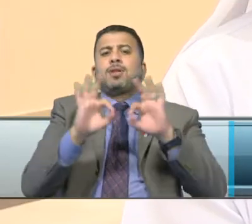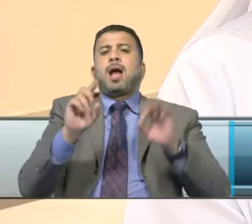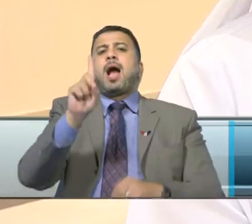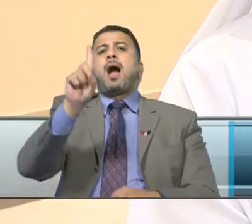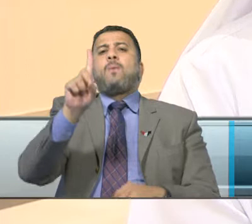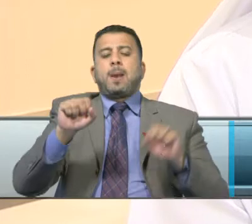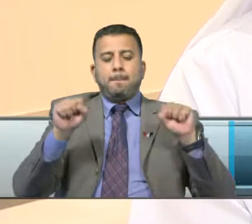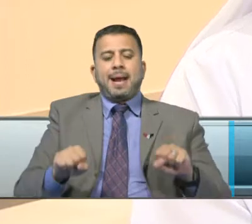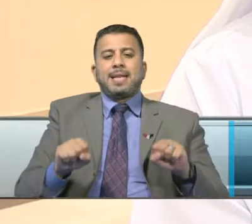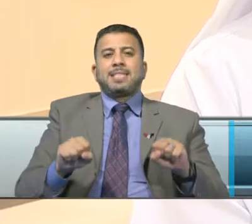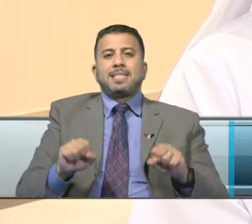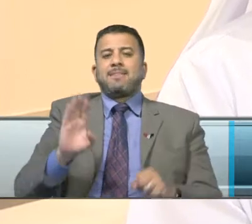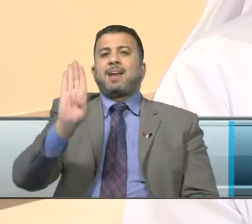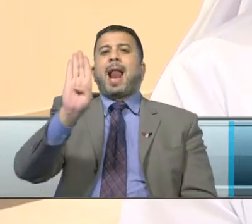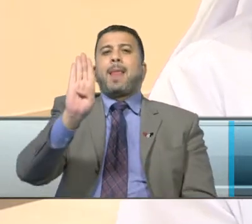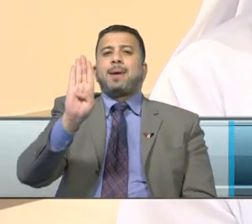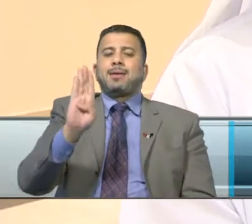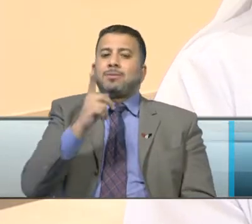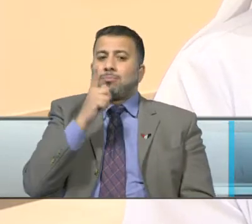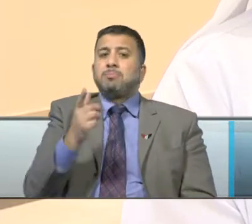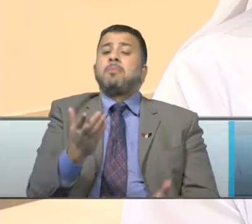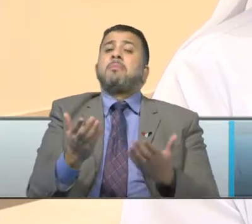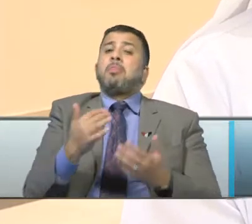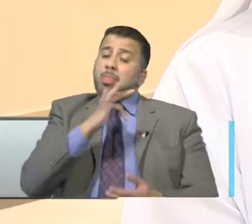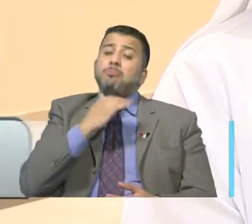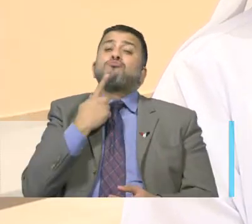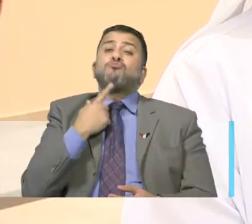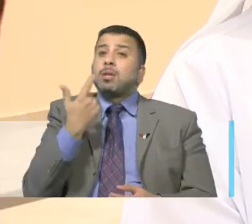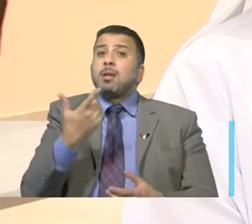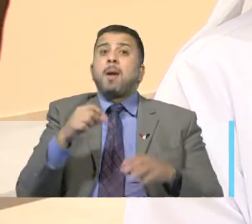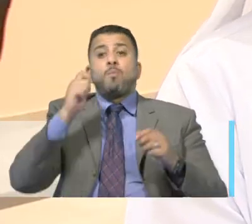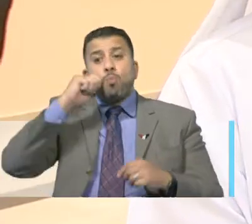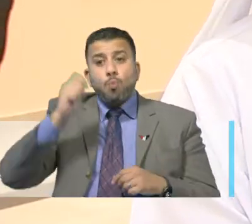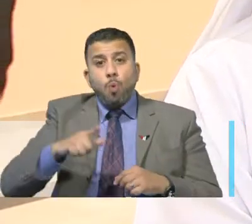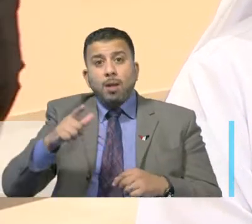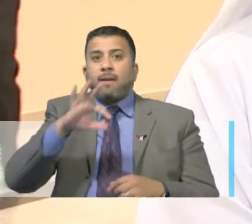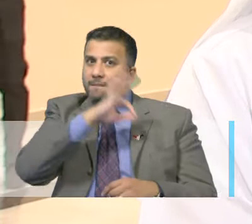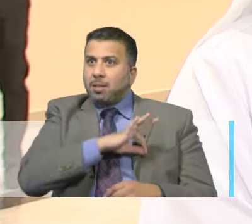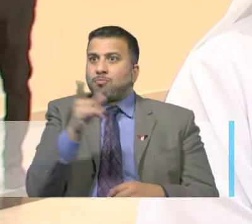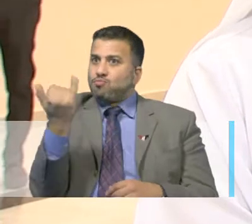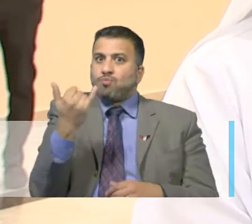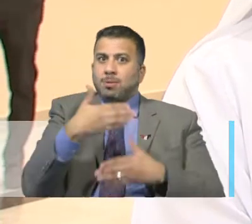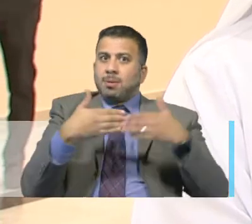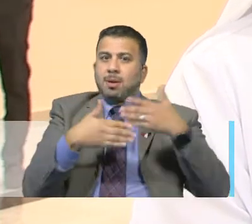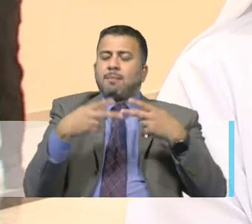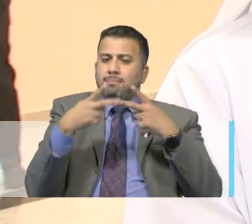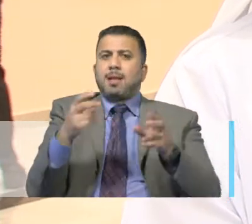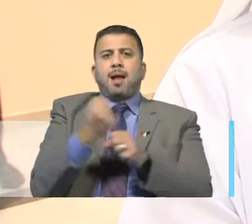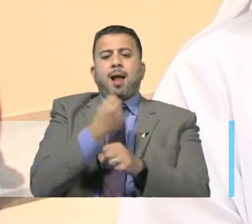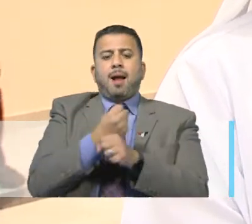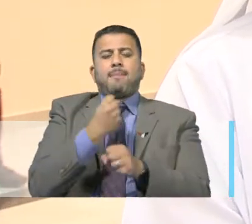مجلس في مدينة كلباء. أتمنى أن يستفاد من هذا المجلس من الأهالي، ونبارك لمدينة كلبة بداية العمل في